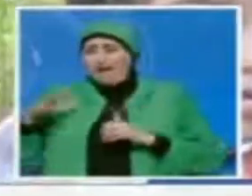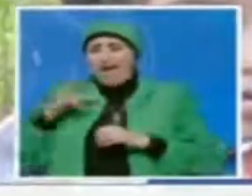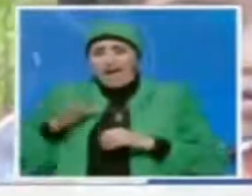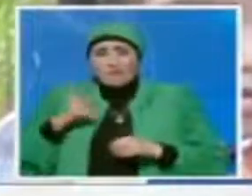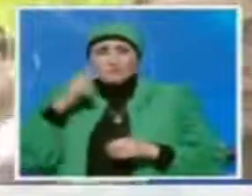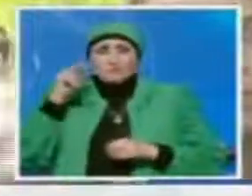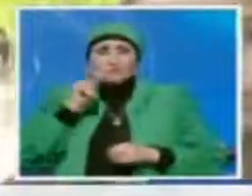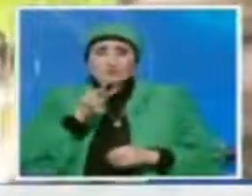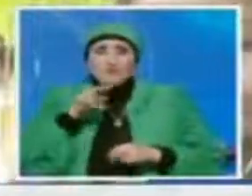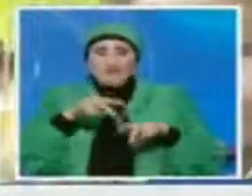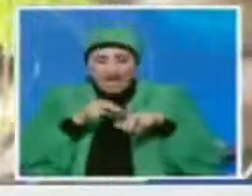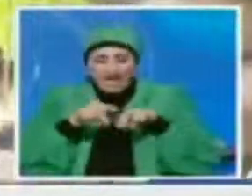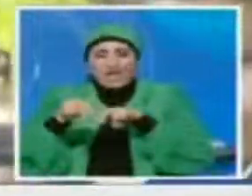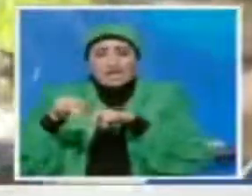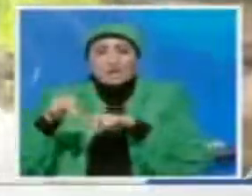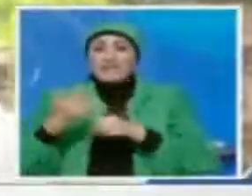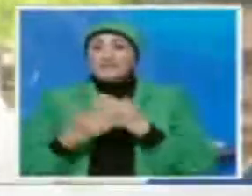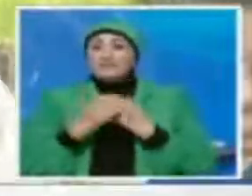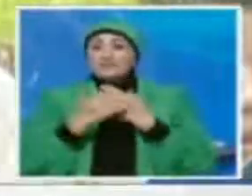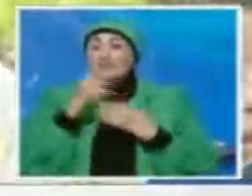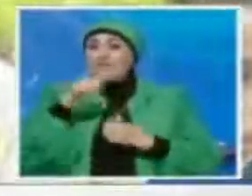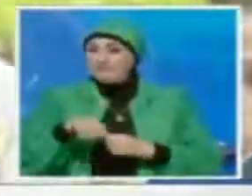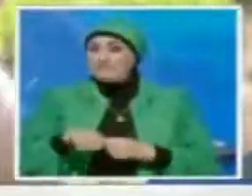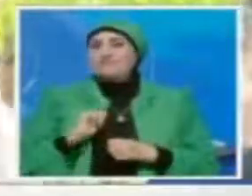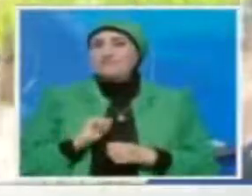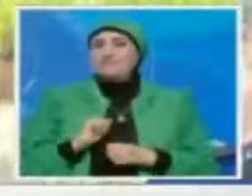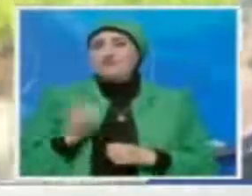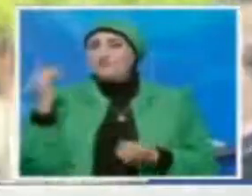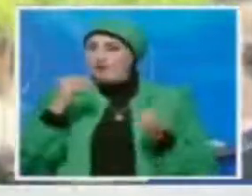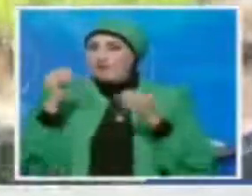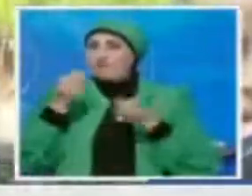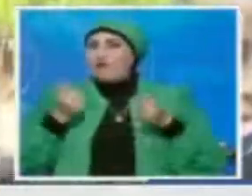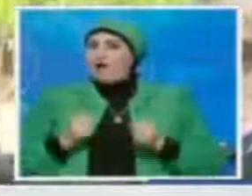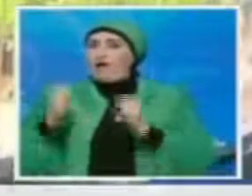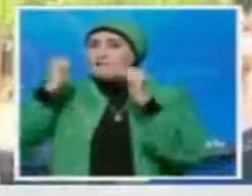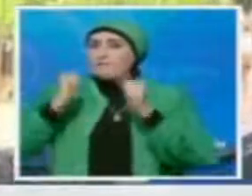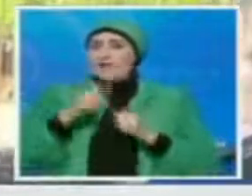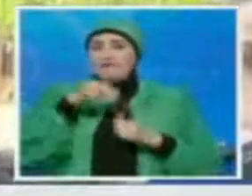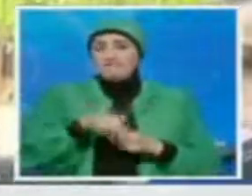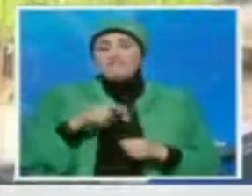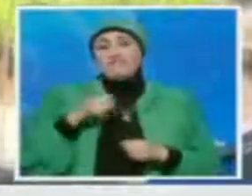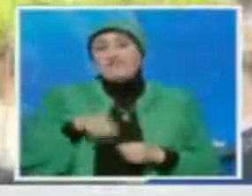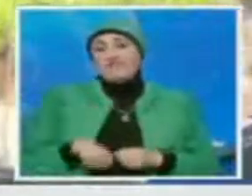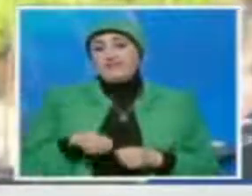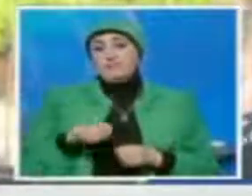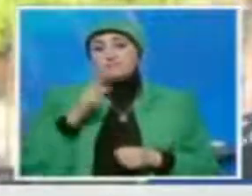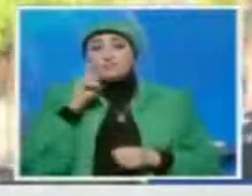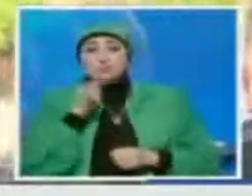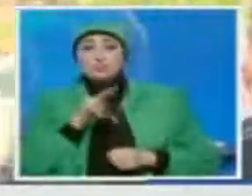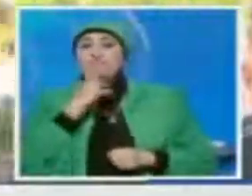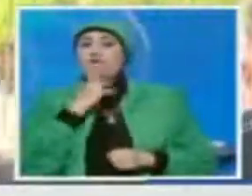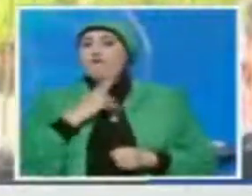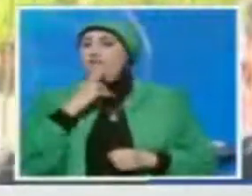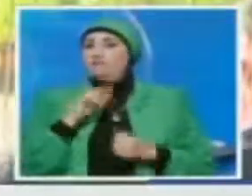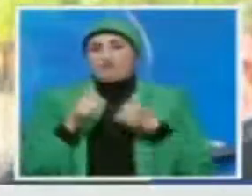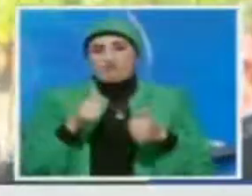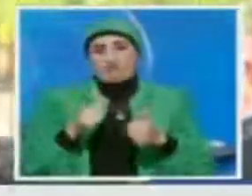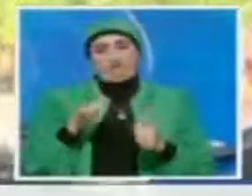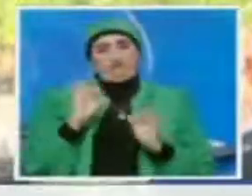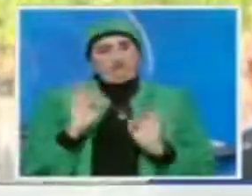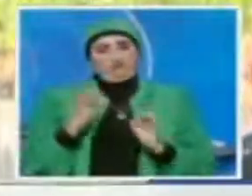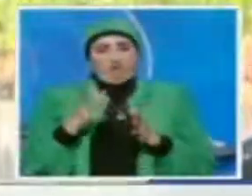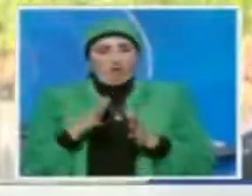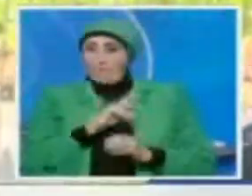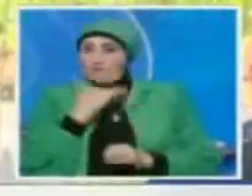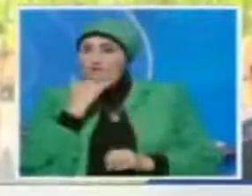اللي فيها. ده العاب جديده للاطفال يعني ترفيهيه غير الحيوانات اللي هم يتفسحوا، وشايفه في نظافه في نظام، مفيش خوف مفيش